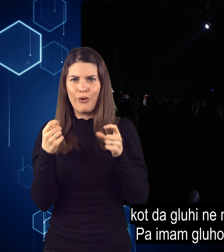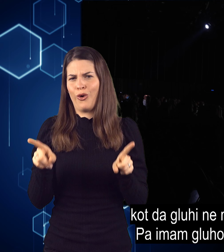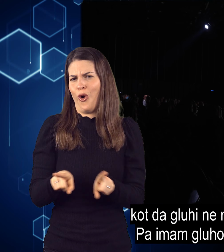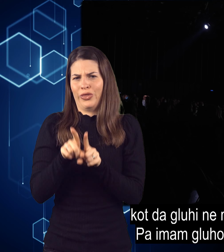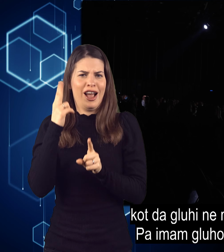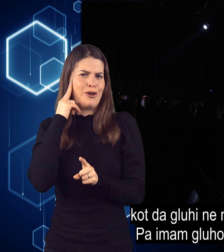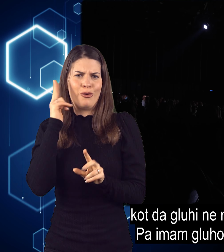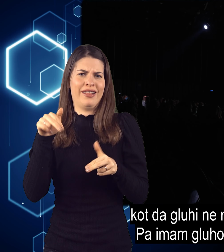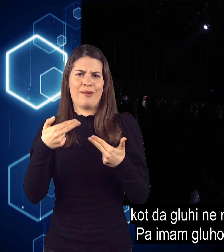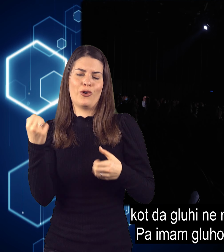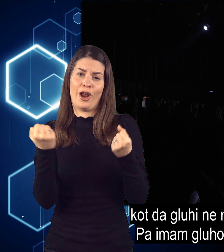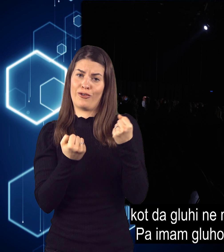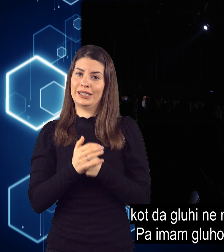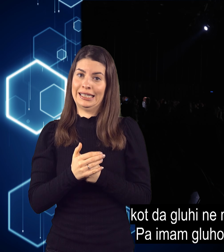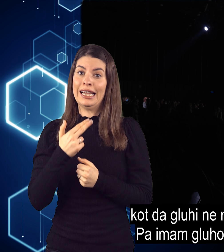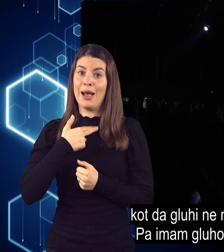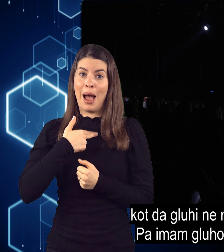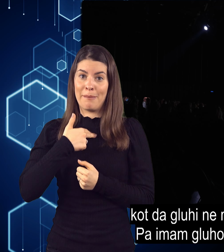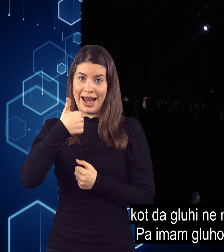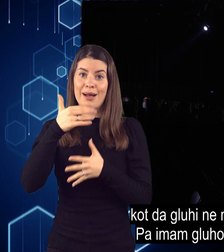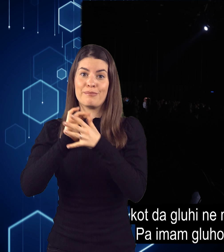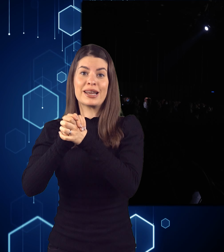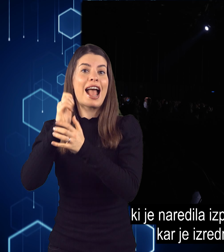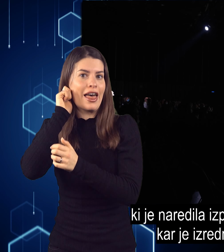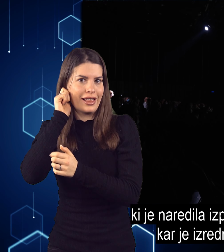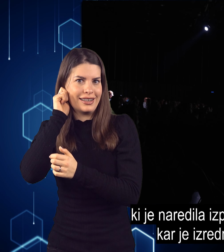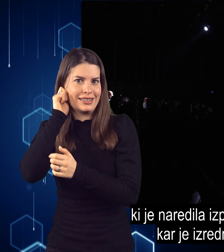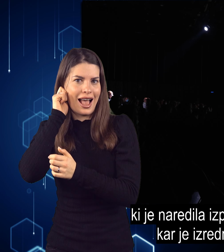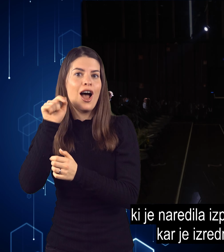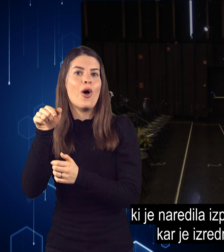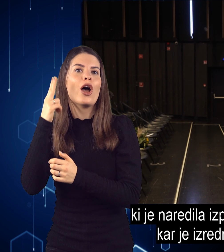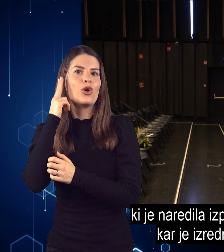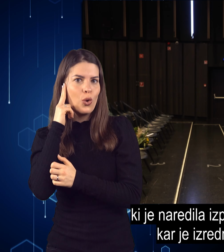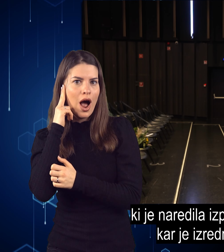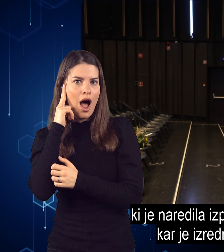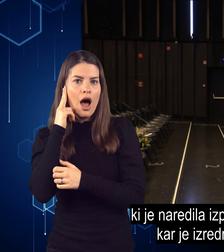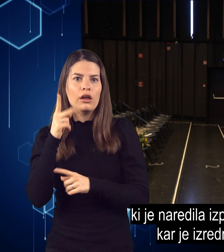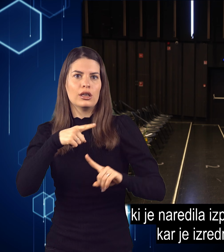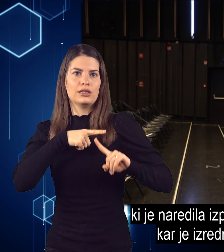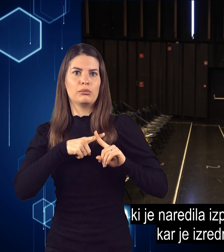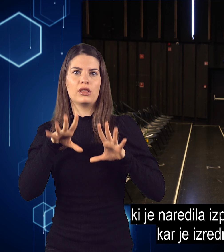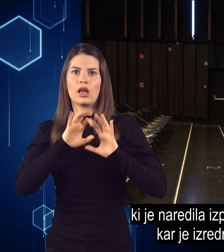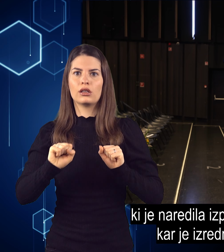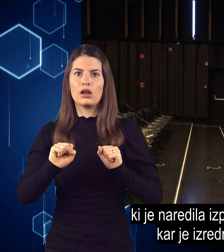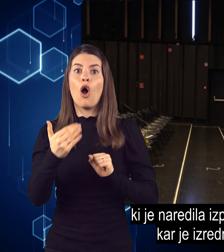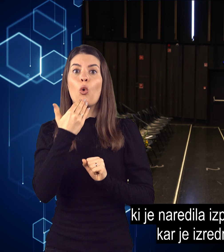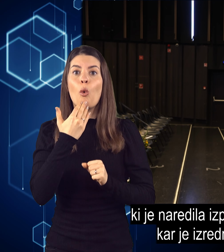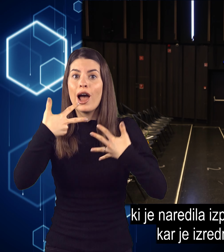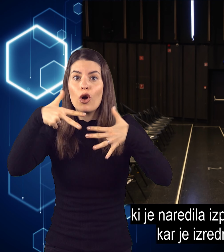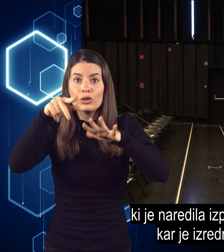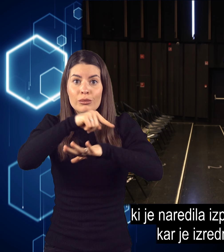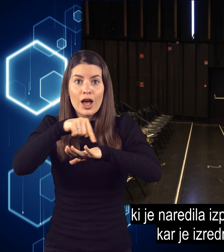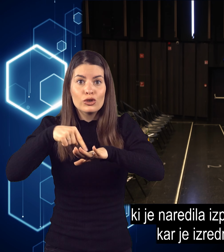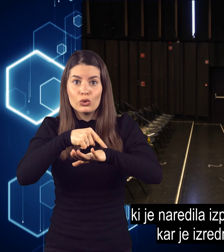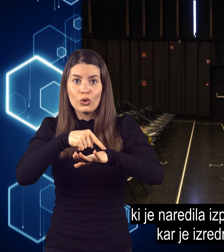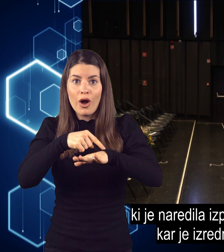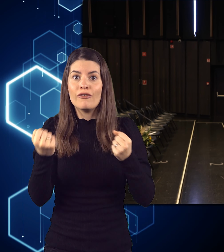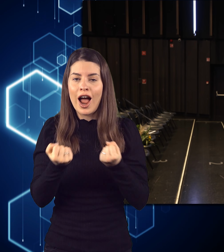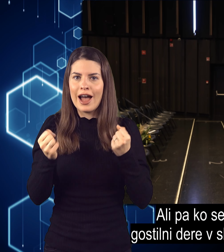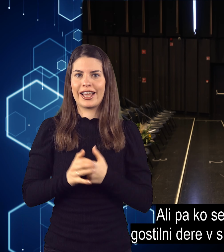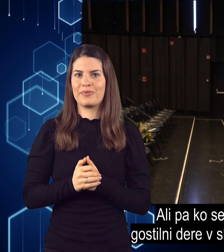gluhi pač ne morejo voziti. Čeprav imam prijateljico, ki je gluha in je izpit naredila v 18 urah, kar je najhitrej, se da.